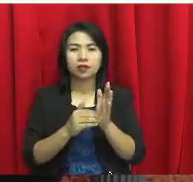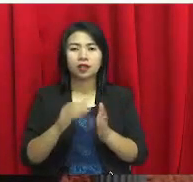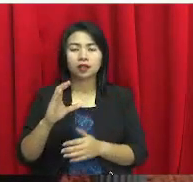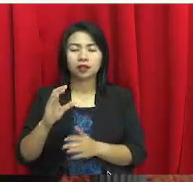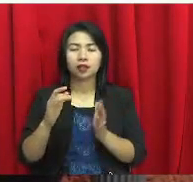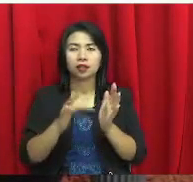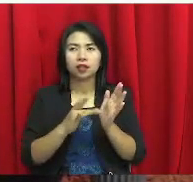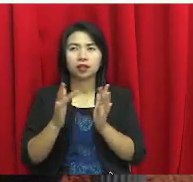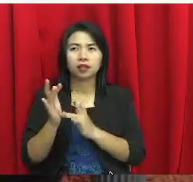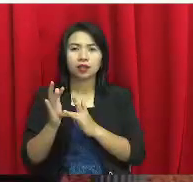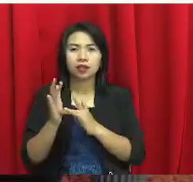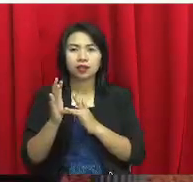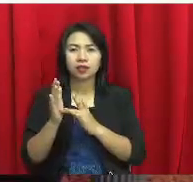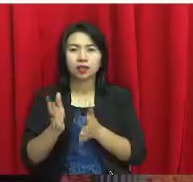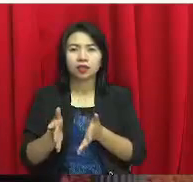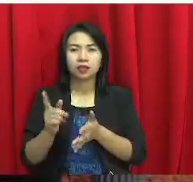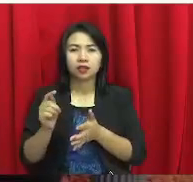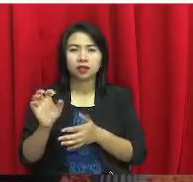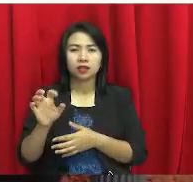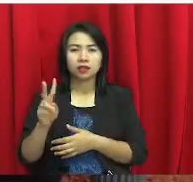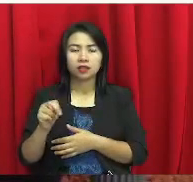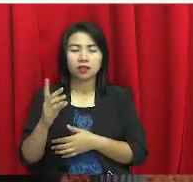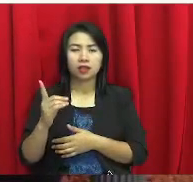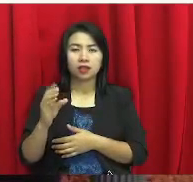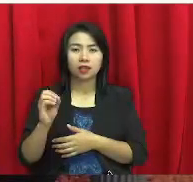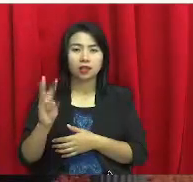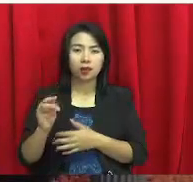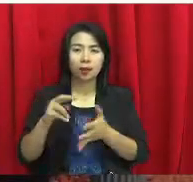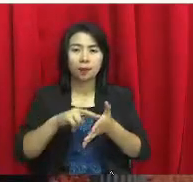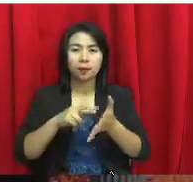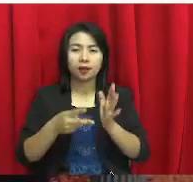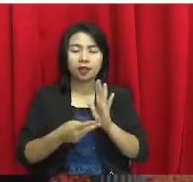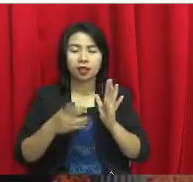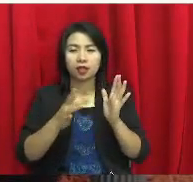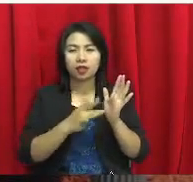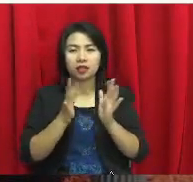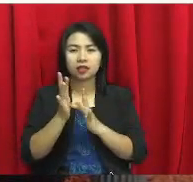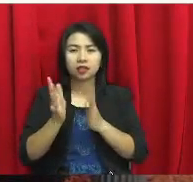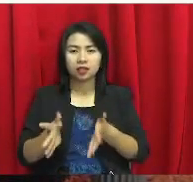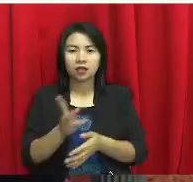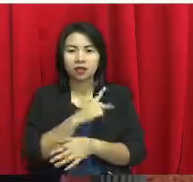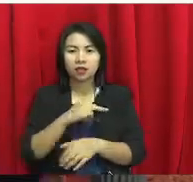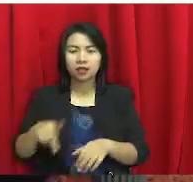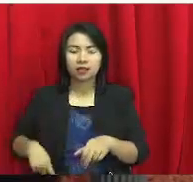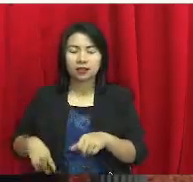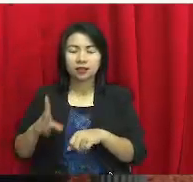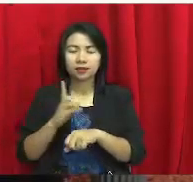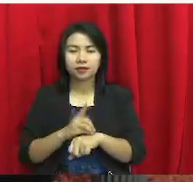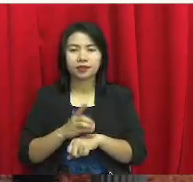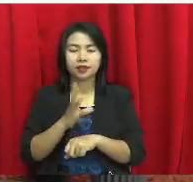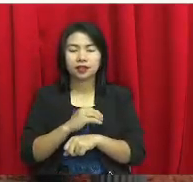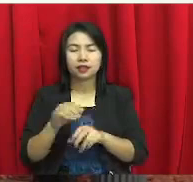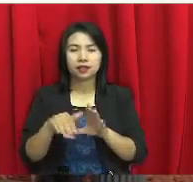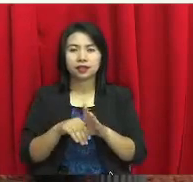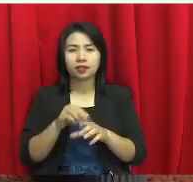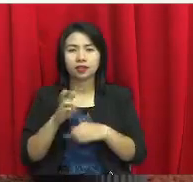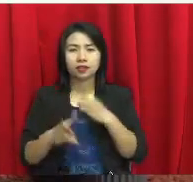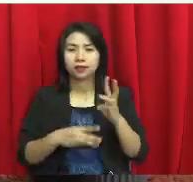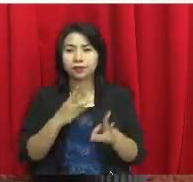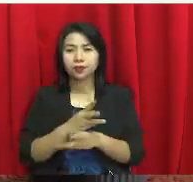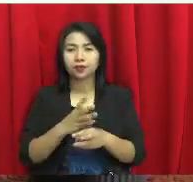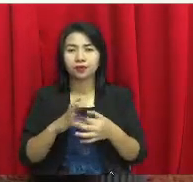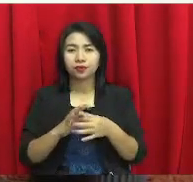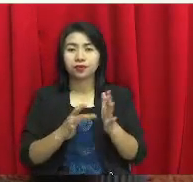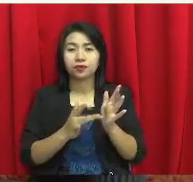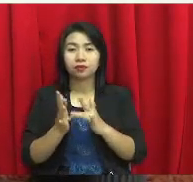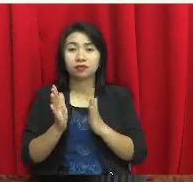Yeah. Kumbaga, yan ay word for the Christian kingdom, yung mundo na ng Kristyanismo. At sa mundo ng Kristyanismo, hindi lahat